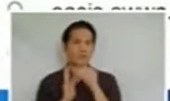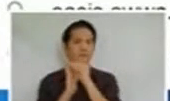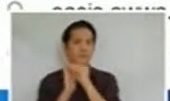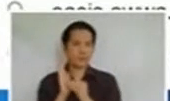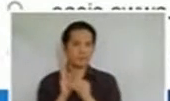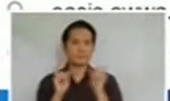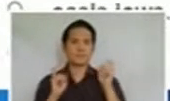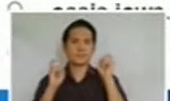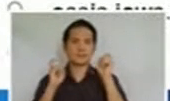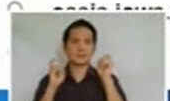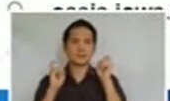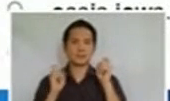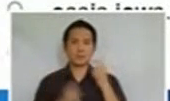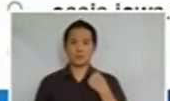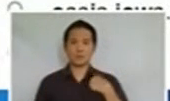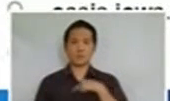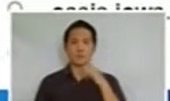para